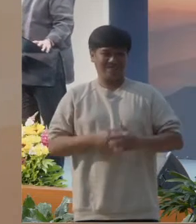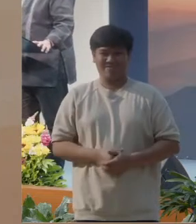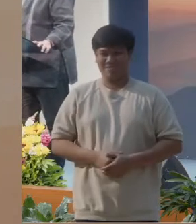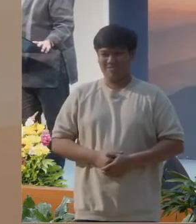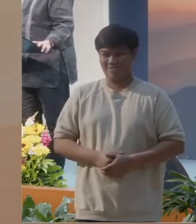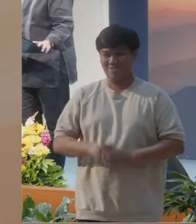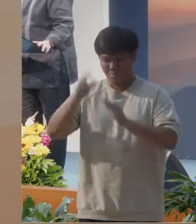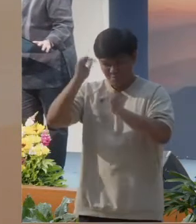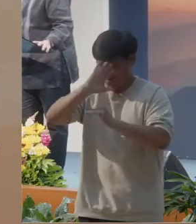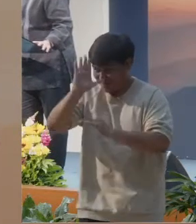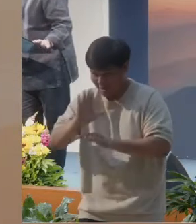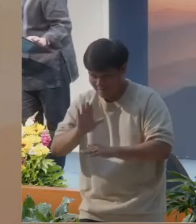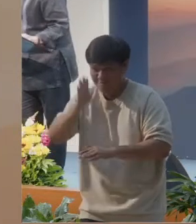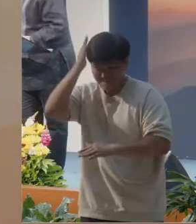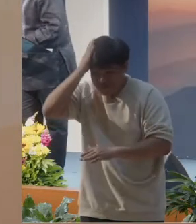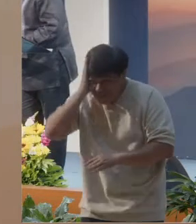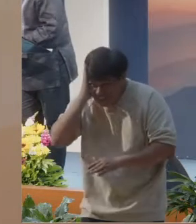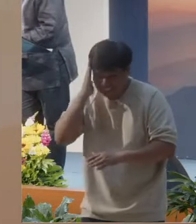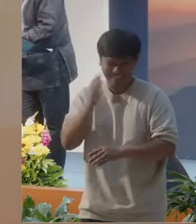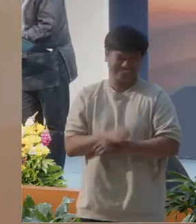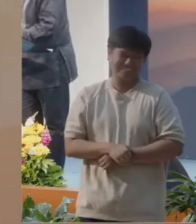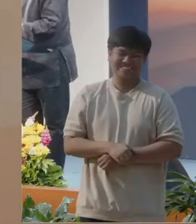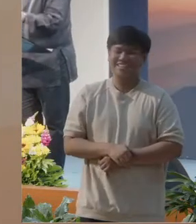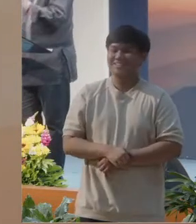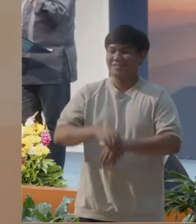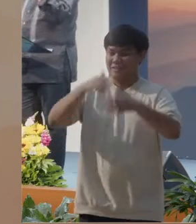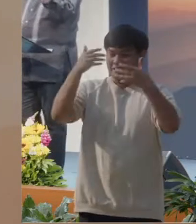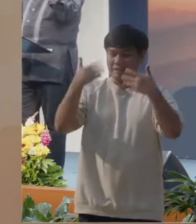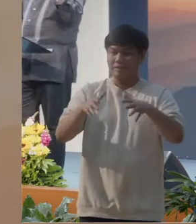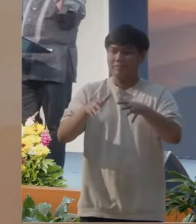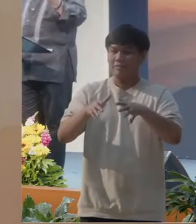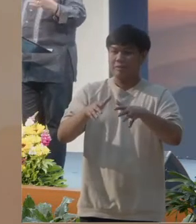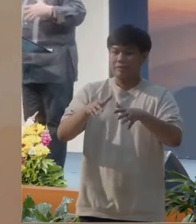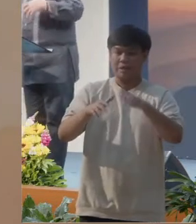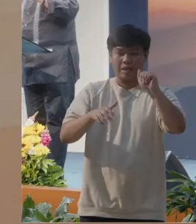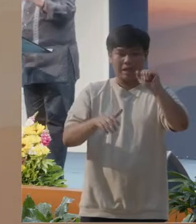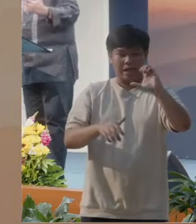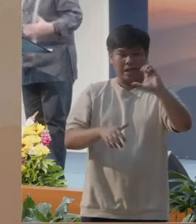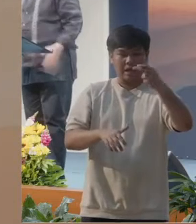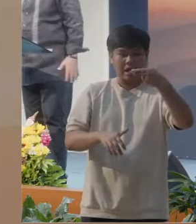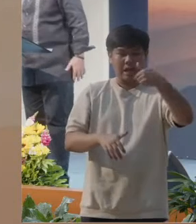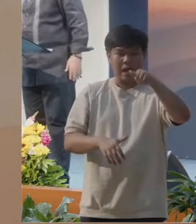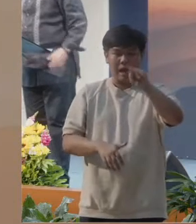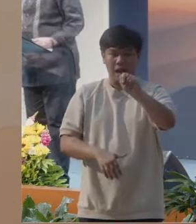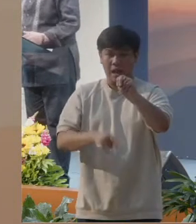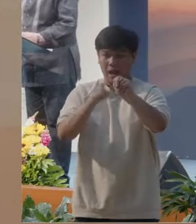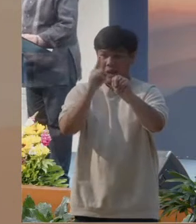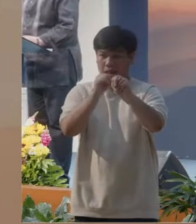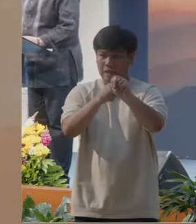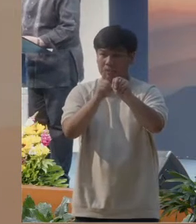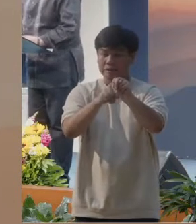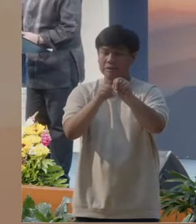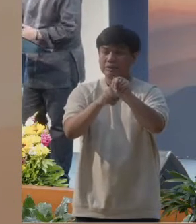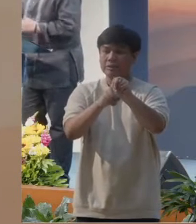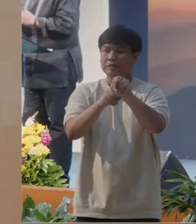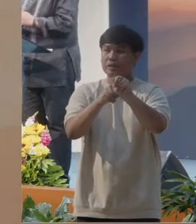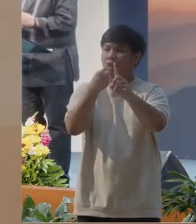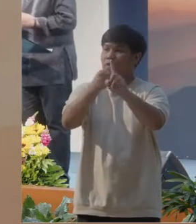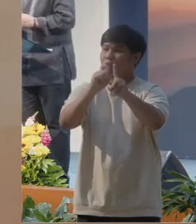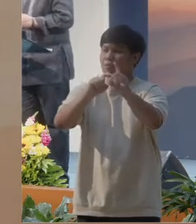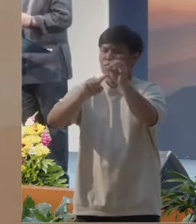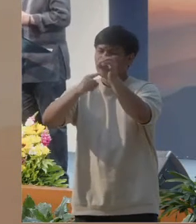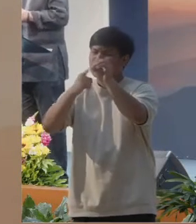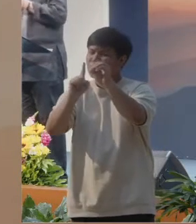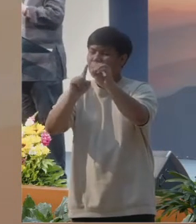naman sana. No? At ito pong salitang Akan o yung pangalan ni Akan ay galing po sa